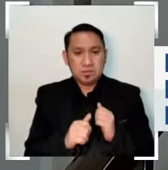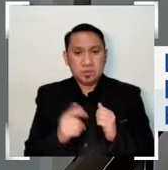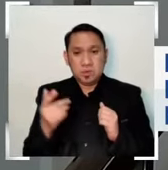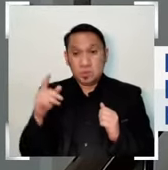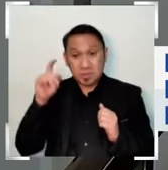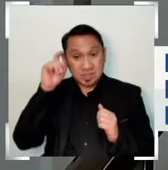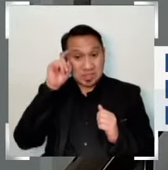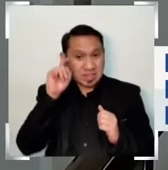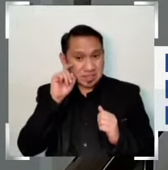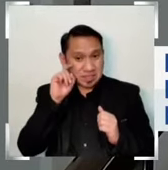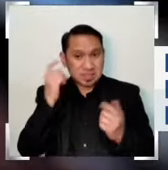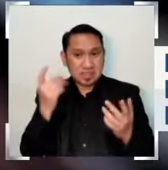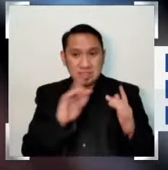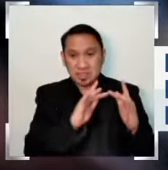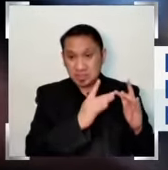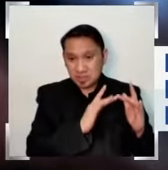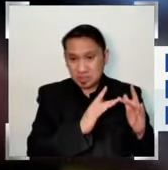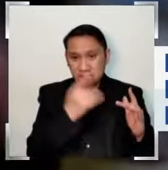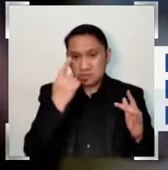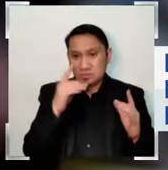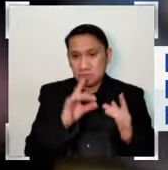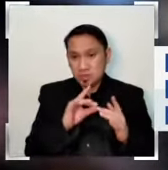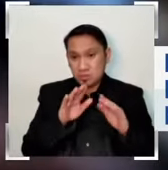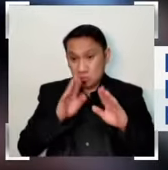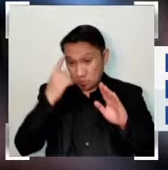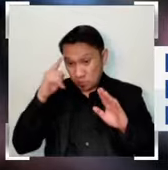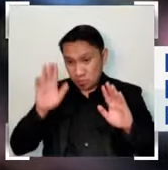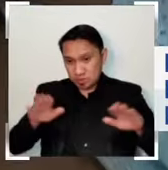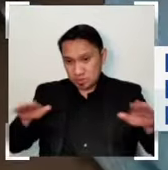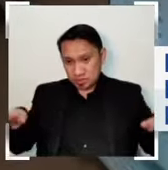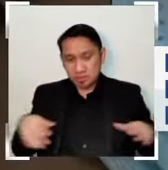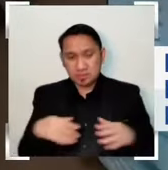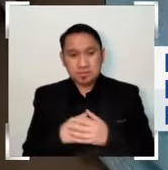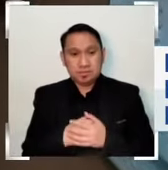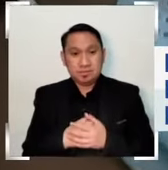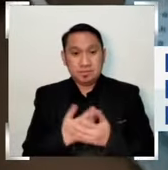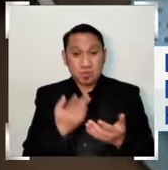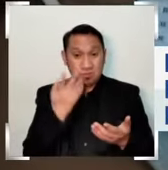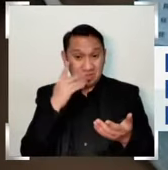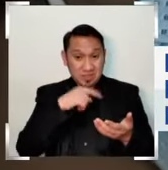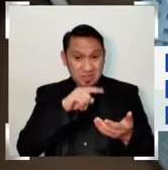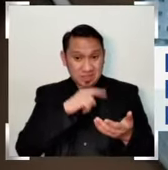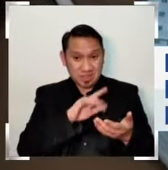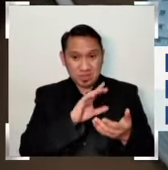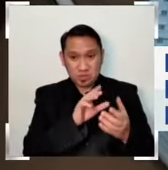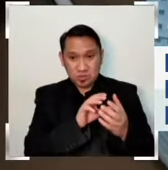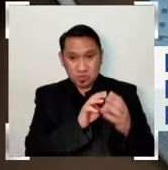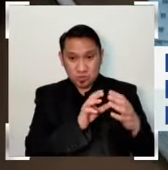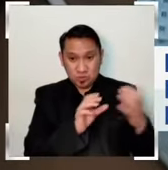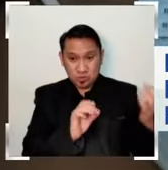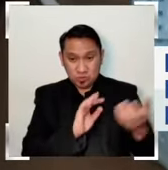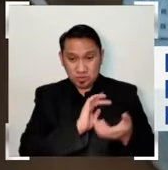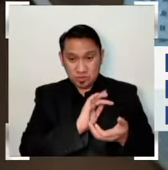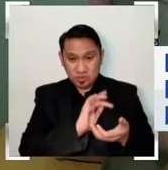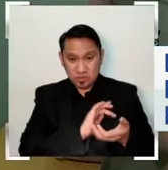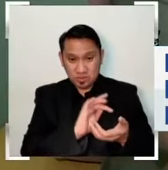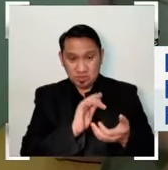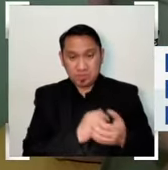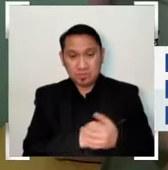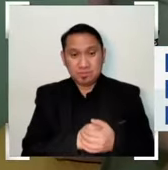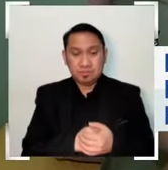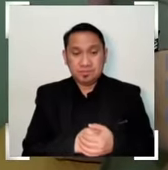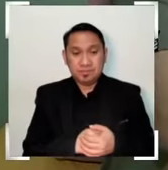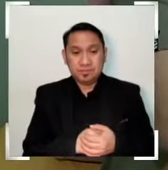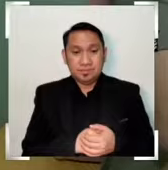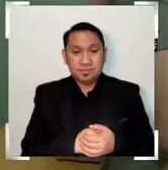and Exploitation of Children. Sinusuri na ang cellphone ng suspect para matrack ang iba pang naging biktima sa kanyang krimen.